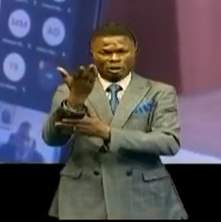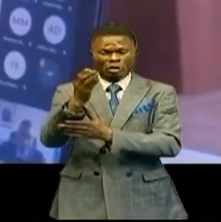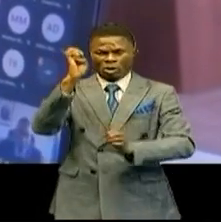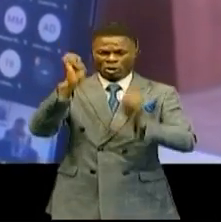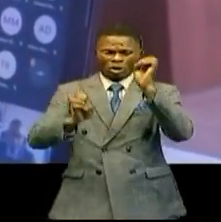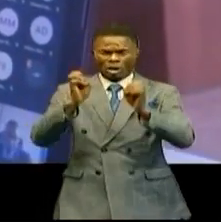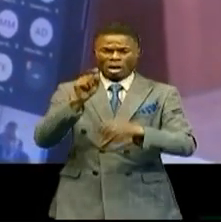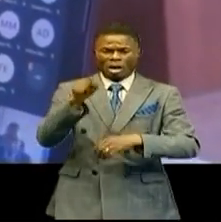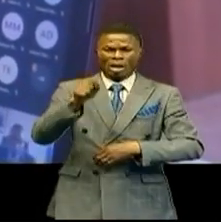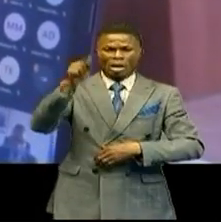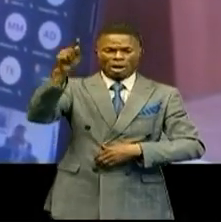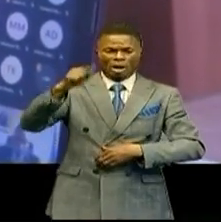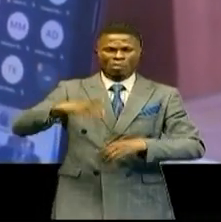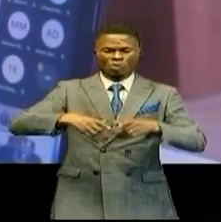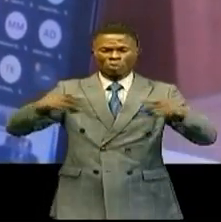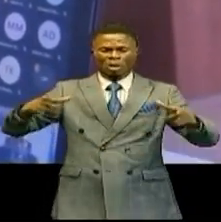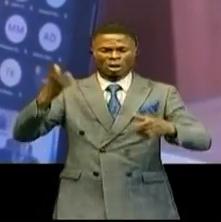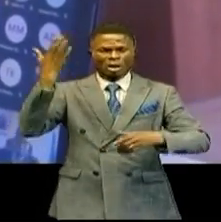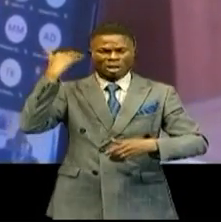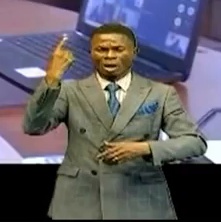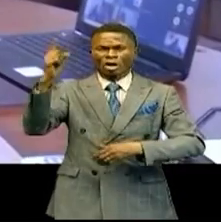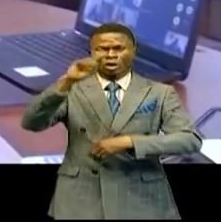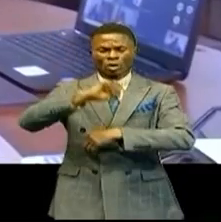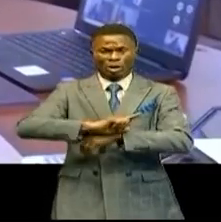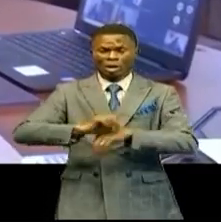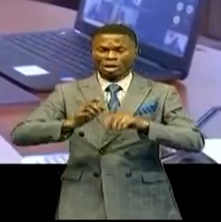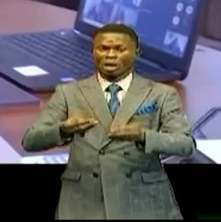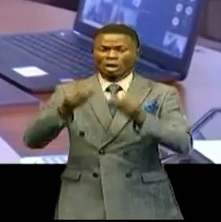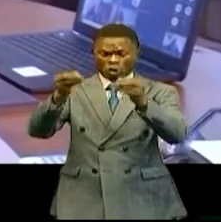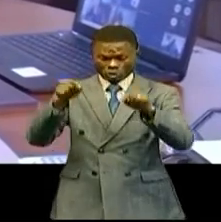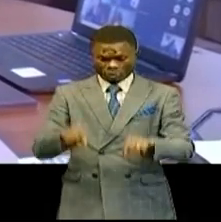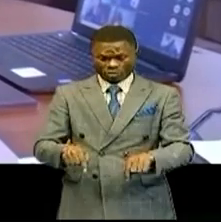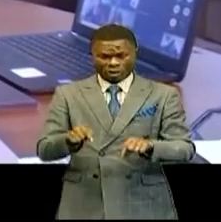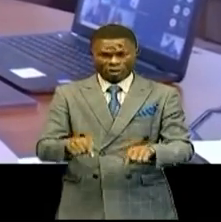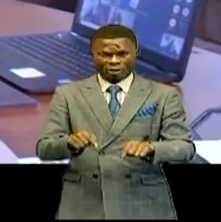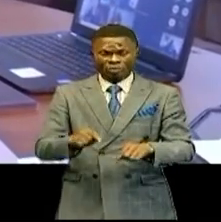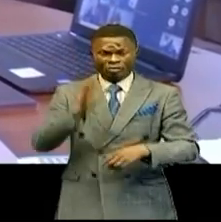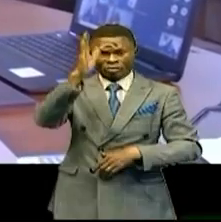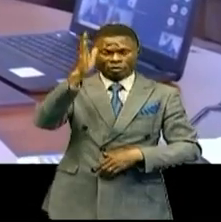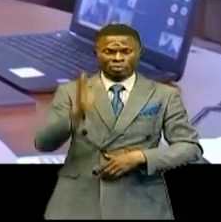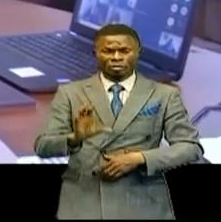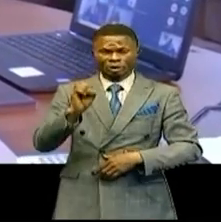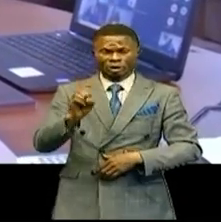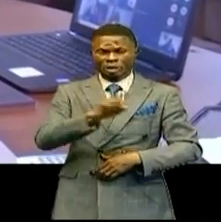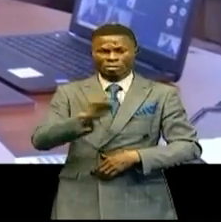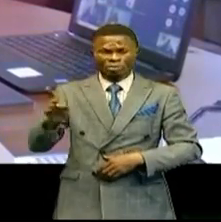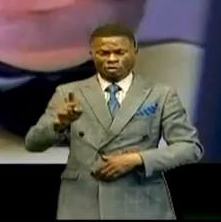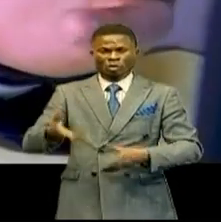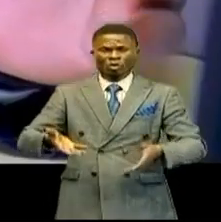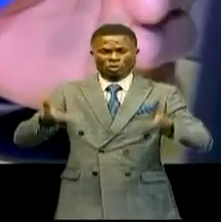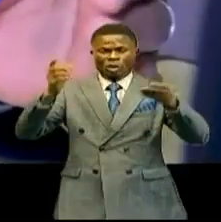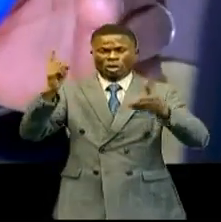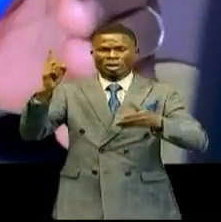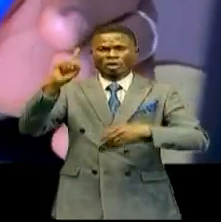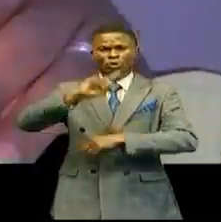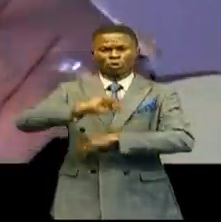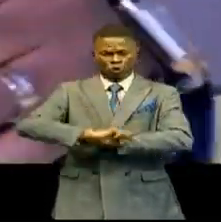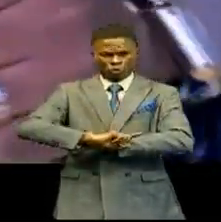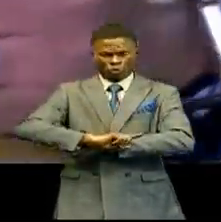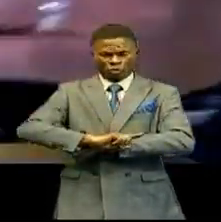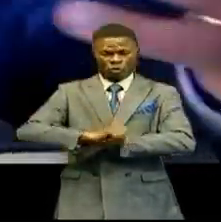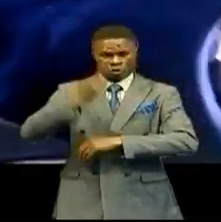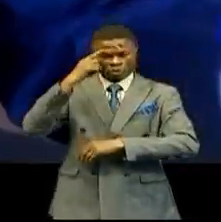d'un million mètres cubes par jour alors que l'offre actuelle est de 550 000 mètres cubes par jour. Quant